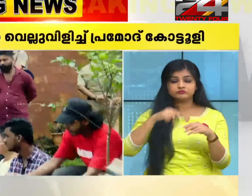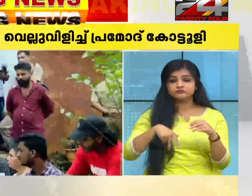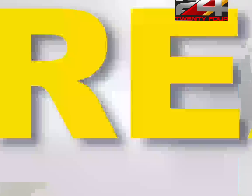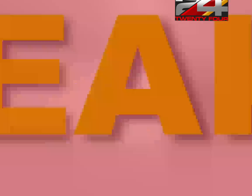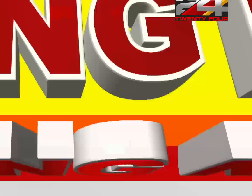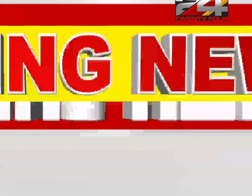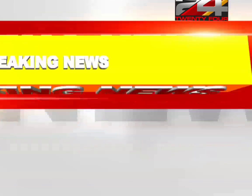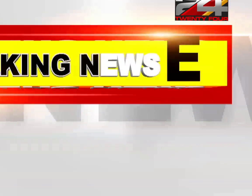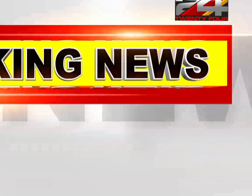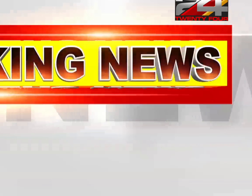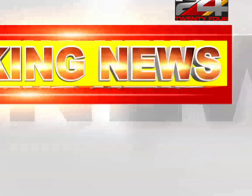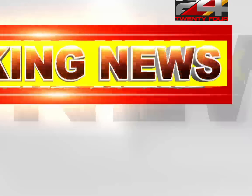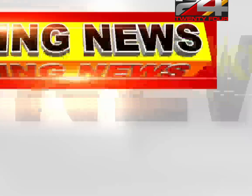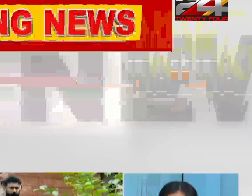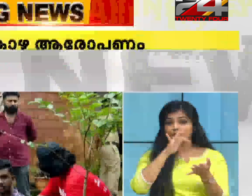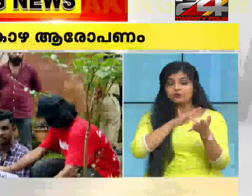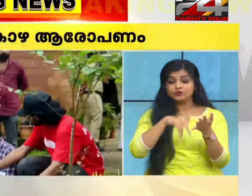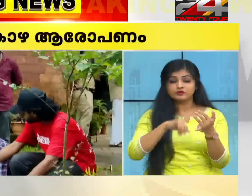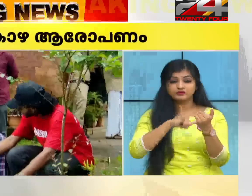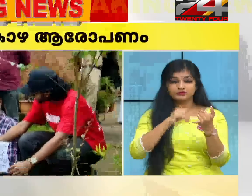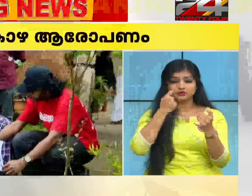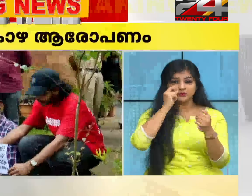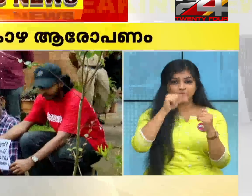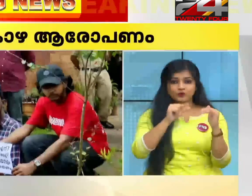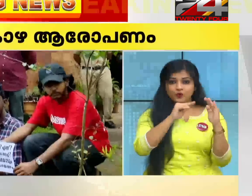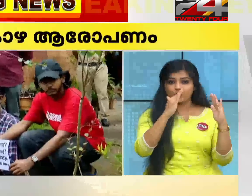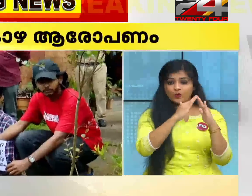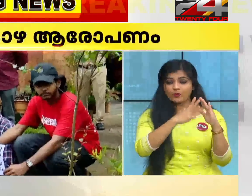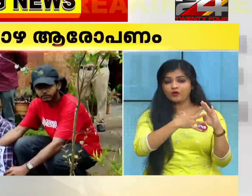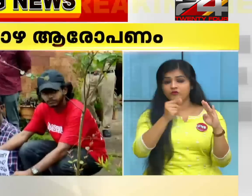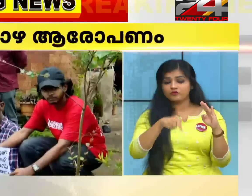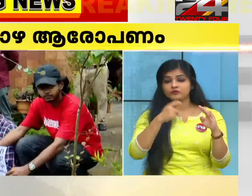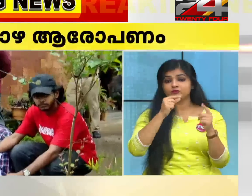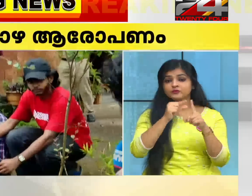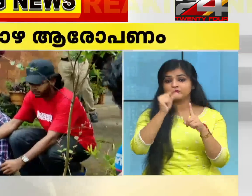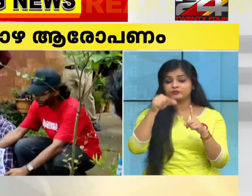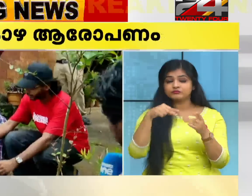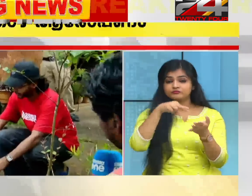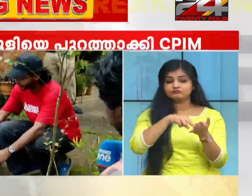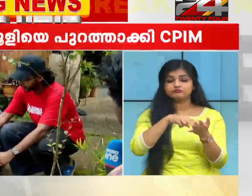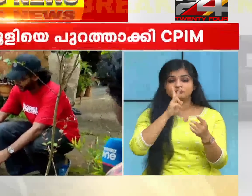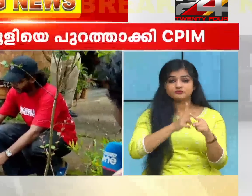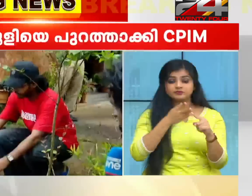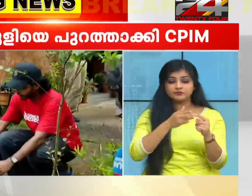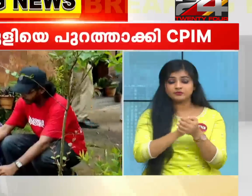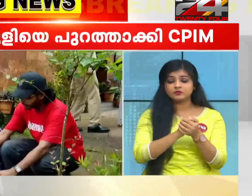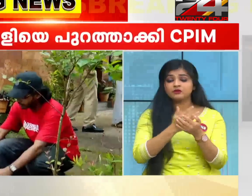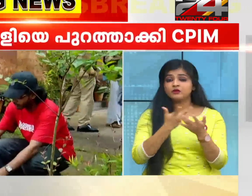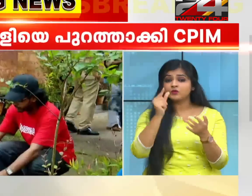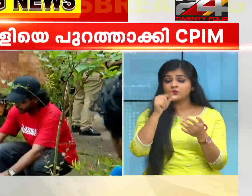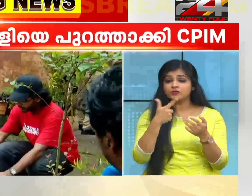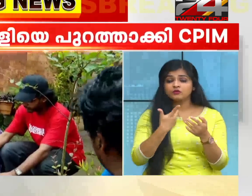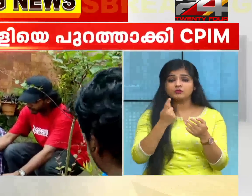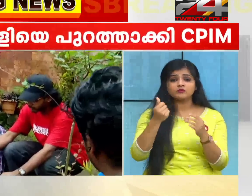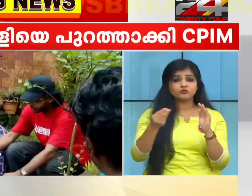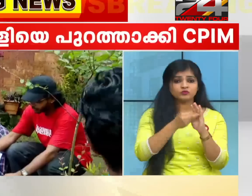നൽകിയ കോഴിക്കോട്ടെ ആ വീടിന് മുന്നിൽ, പരാതിക്കാരുള്ള വീടിന് മുന്നിലാണ് ഇപ്പോൾ പ്രമോദ് കോട്ടൂളി ഉള്ളത്. ഇക്കാര്യത്തിൽ ആര് എപ്പോൾ എവിടെ വെച്ച് പണം